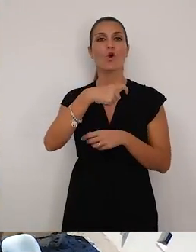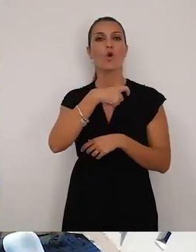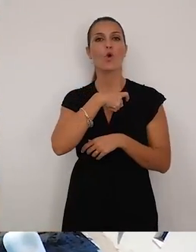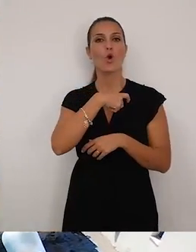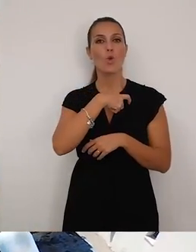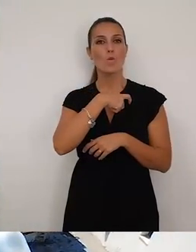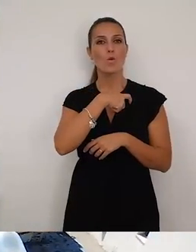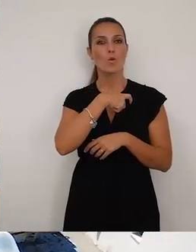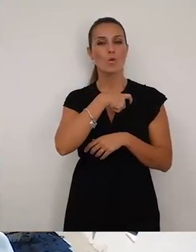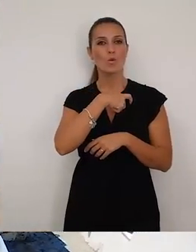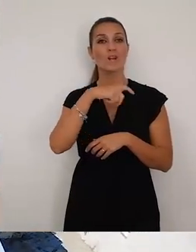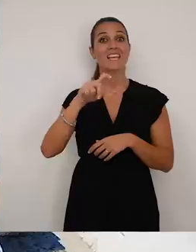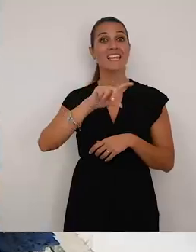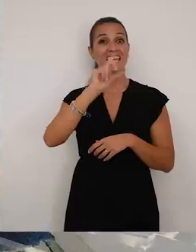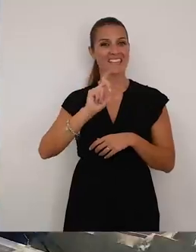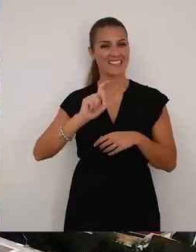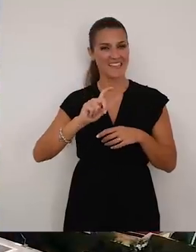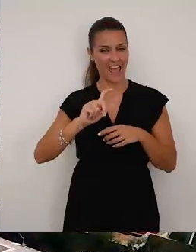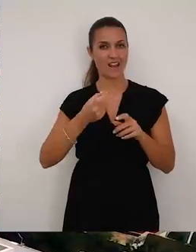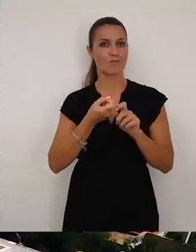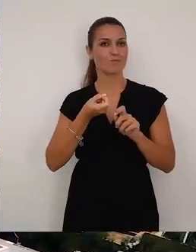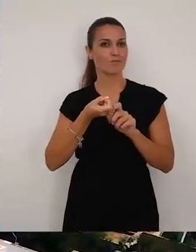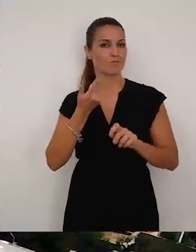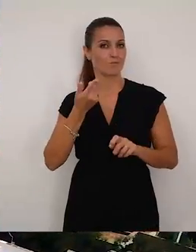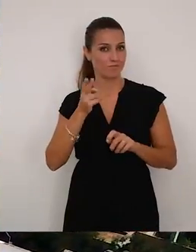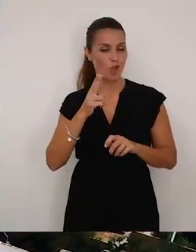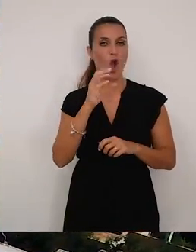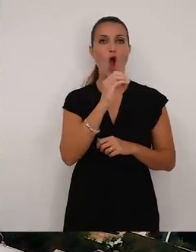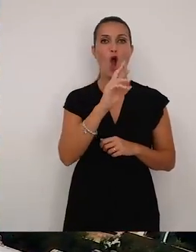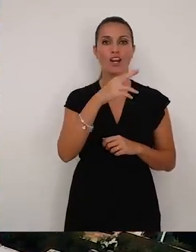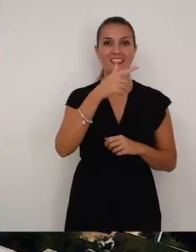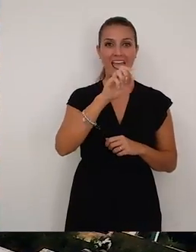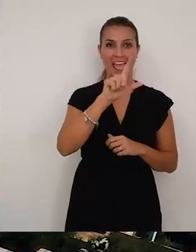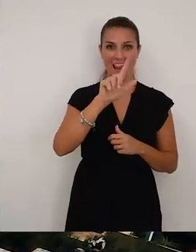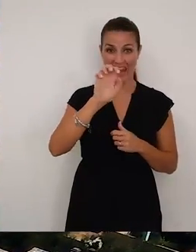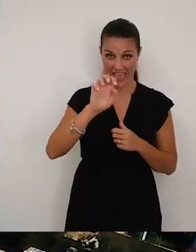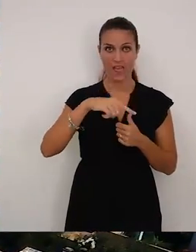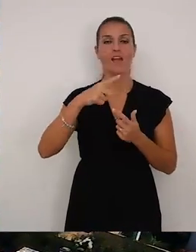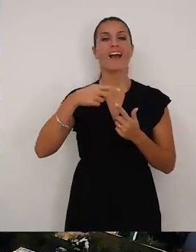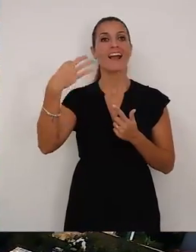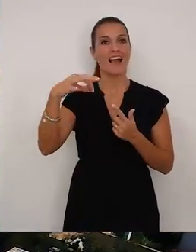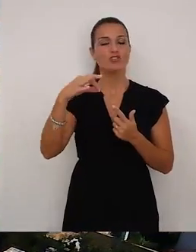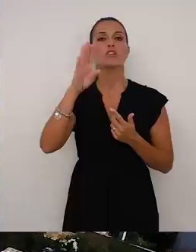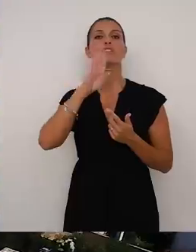nell'ambito dell'Unione dei Comuni della Costa Orientale, insieme a Ortelle, Castro e Santa Cesarea Terme.